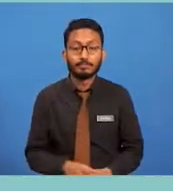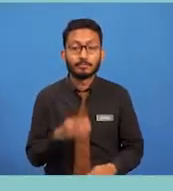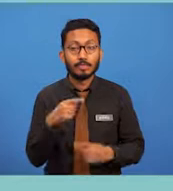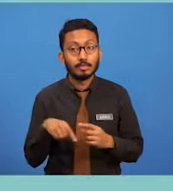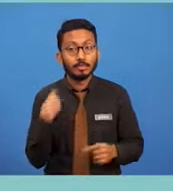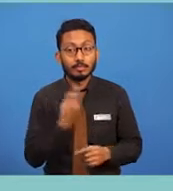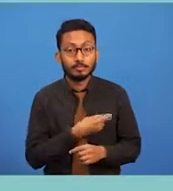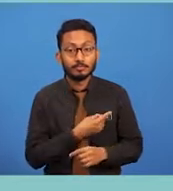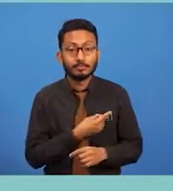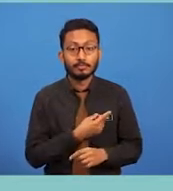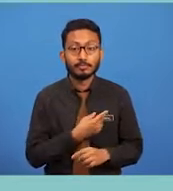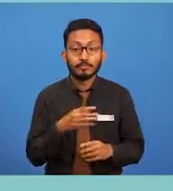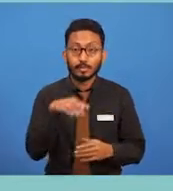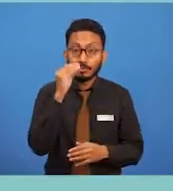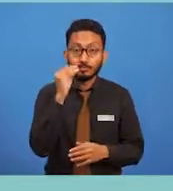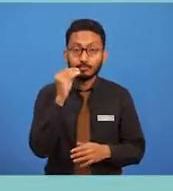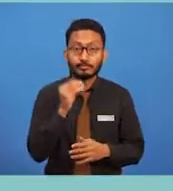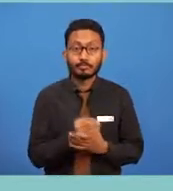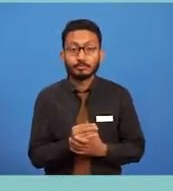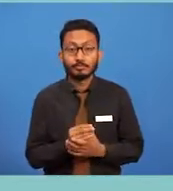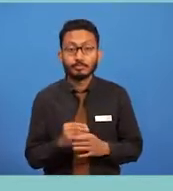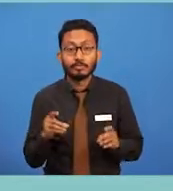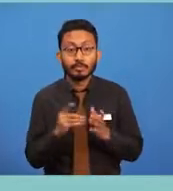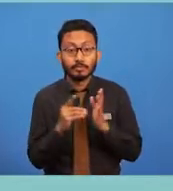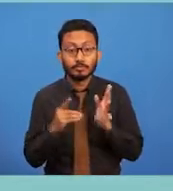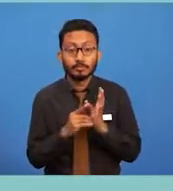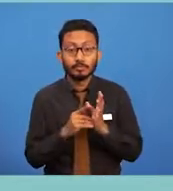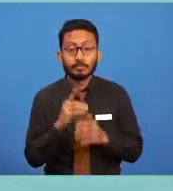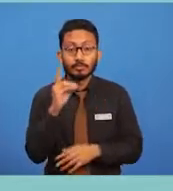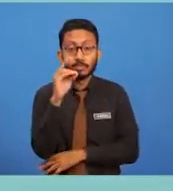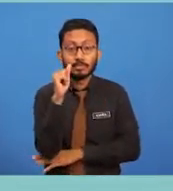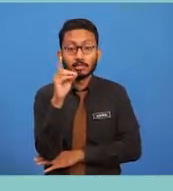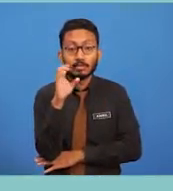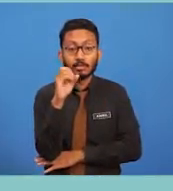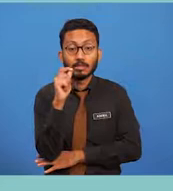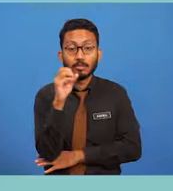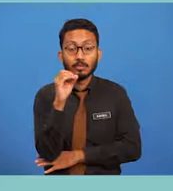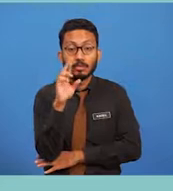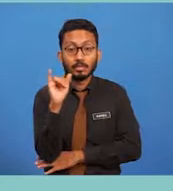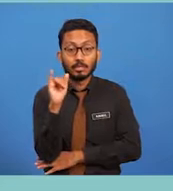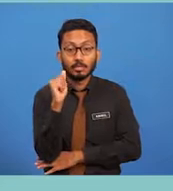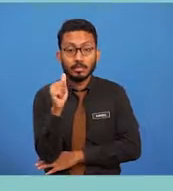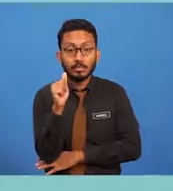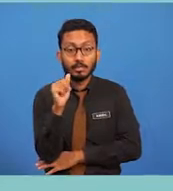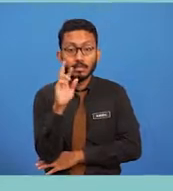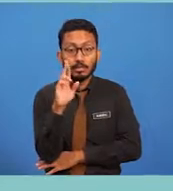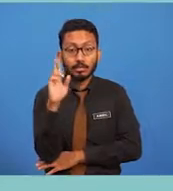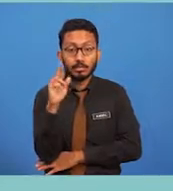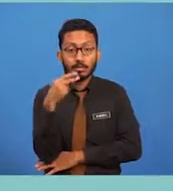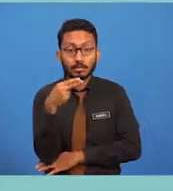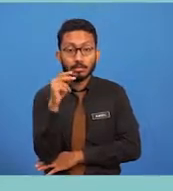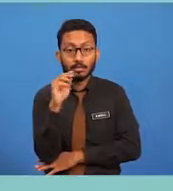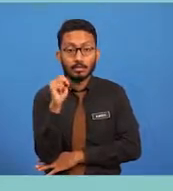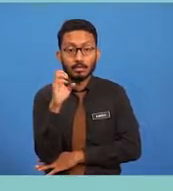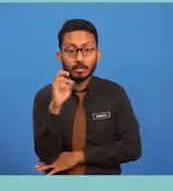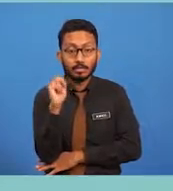Berdasarkan teori Arrhenius, asid boleh didefinisikan sebagai bahan kimia yang mengayon di